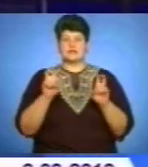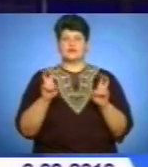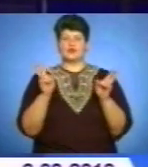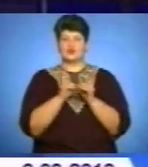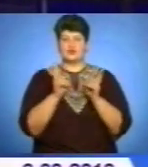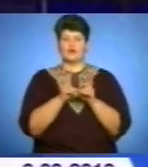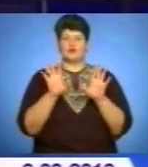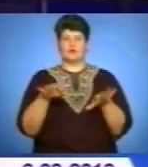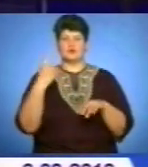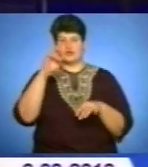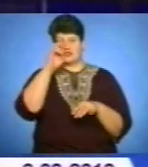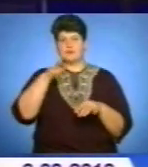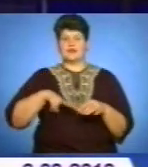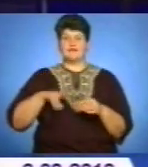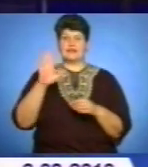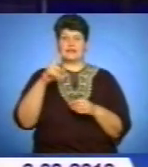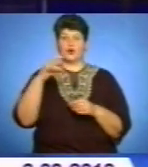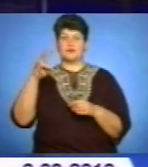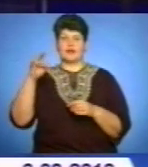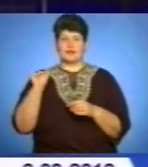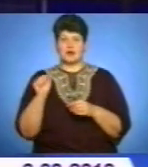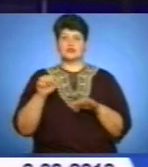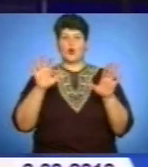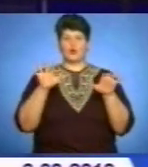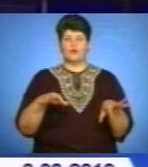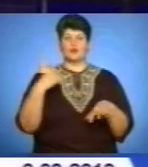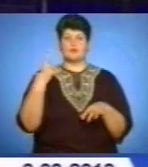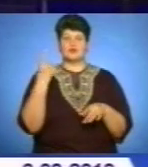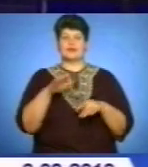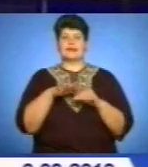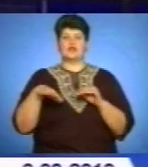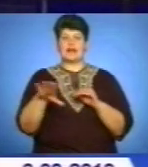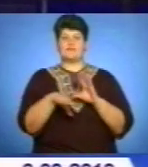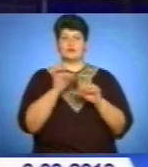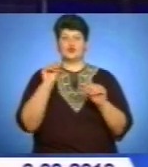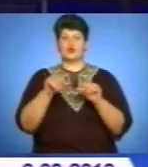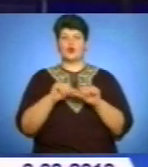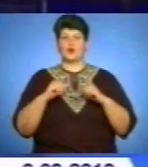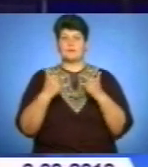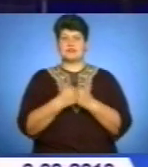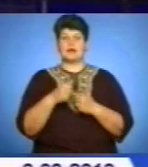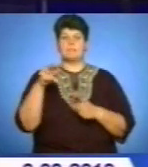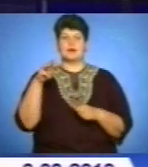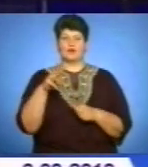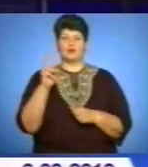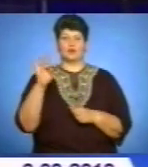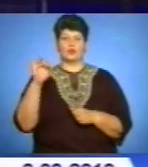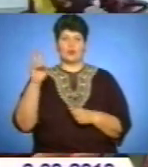обласної державної адміністрації Валентина Хоптяна з головою обласної територіальної виборчої комісії Миколою